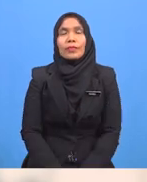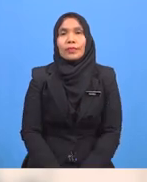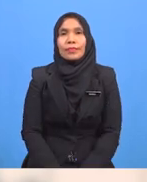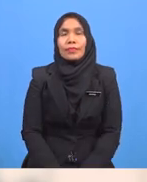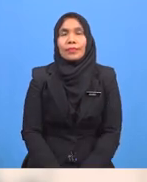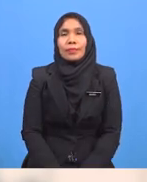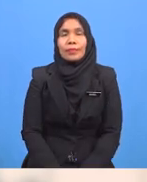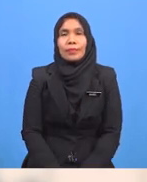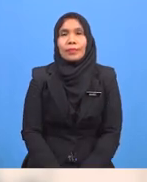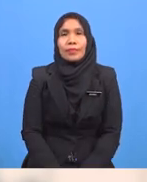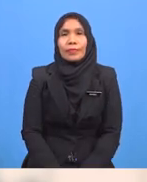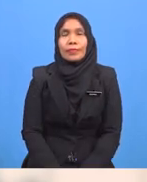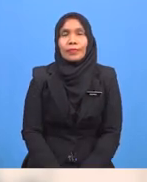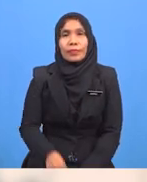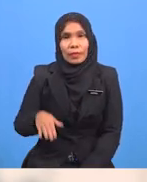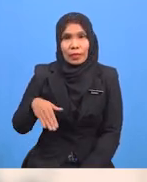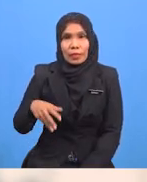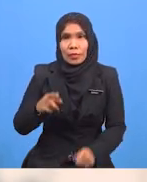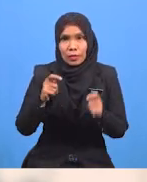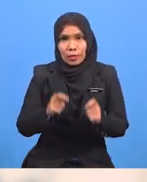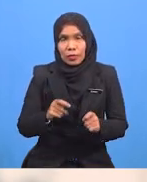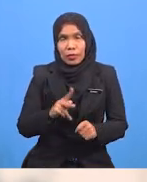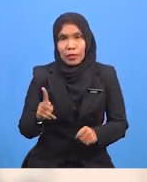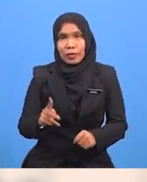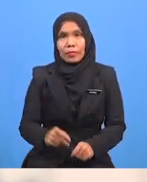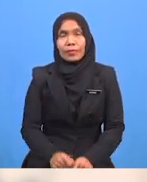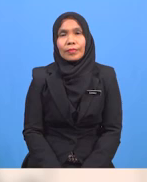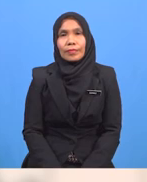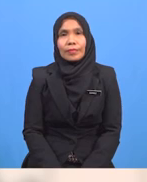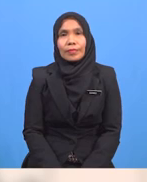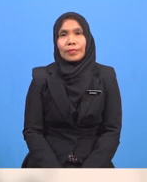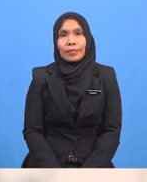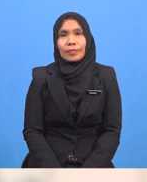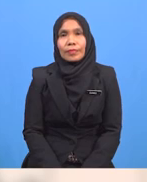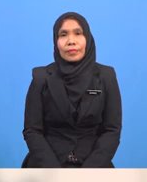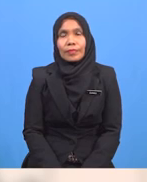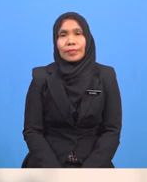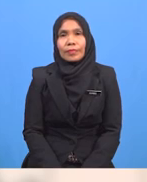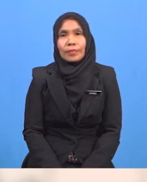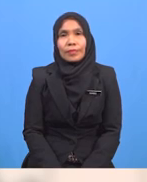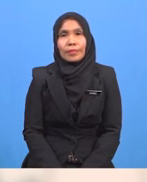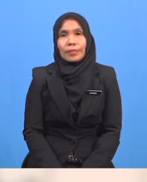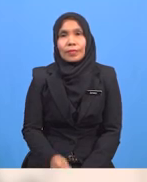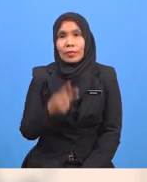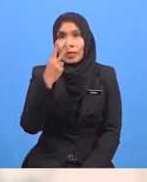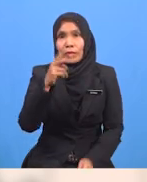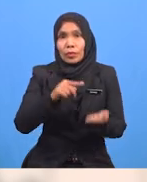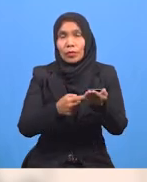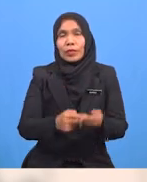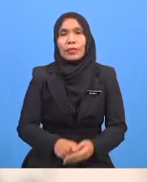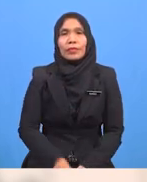kandung Hai sebelum menentukan sudut kandung kita imbas kembali petua cosinus